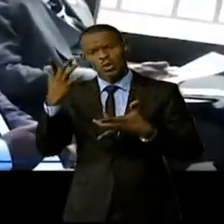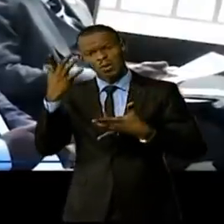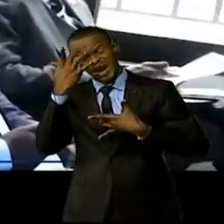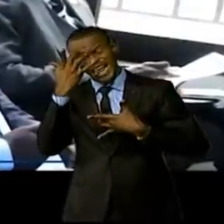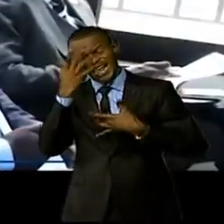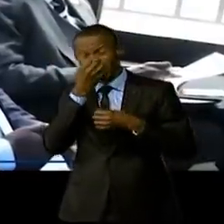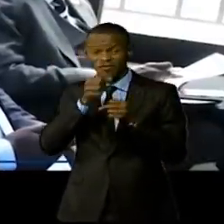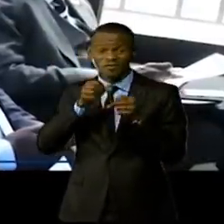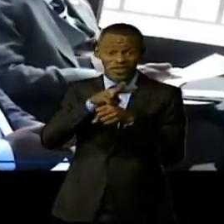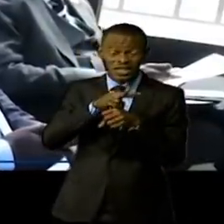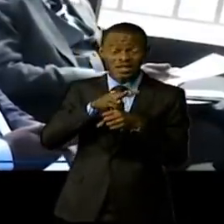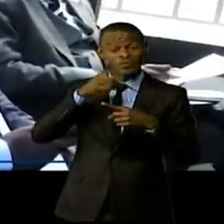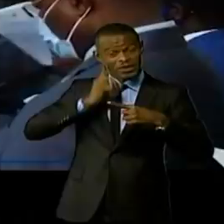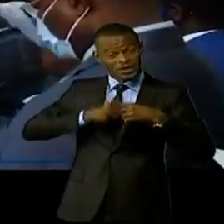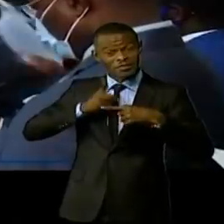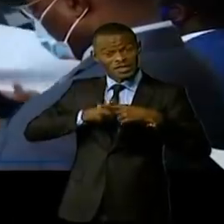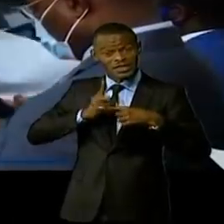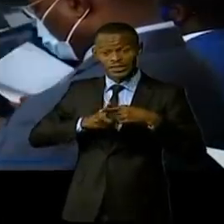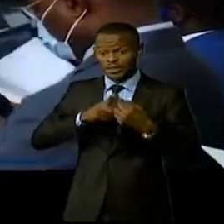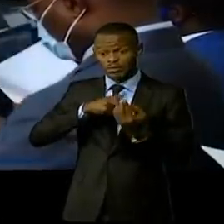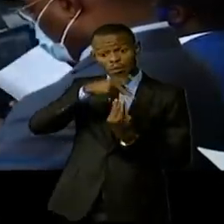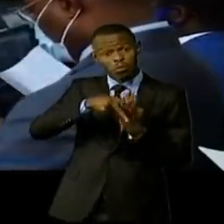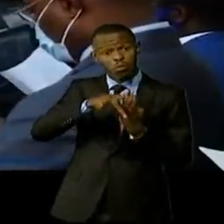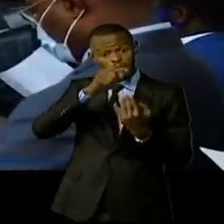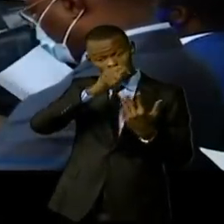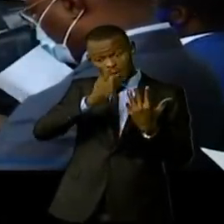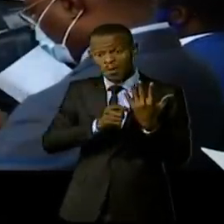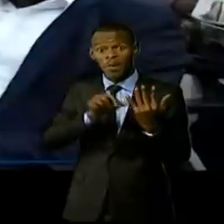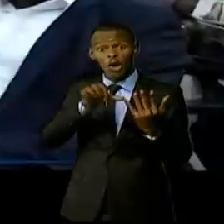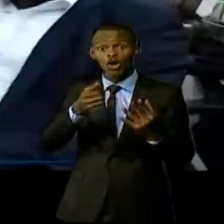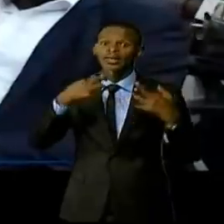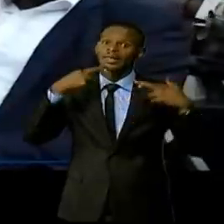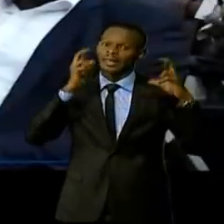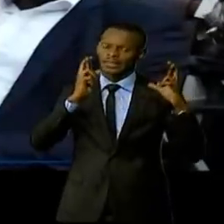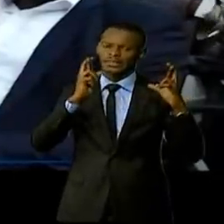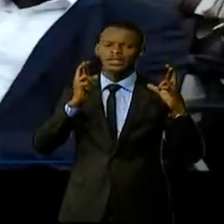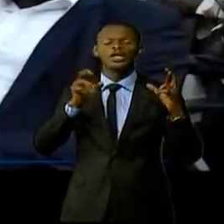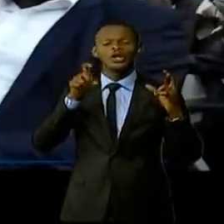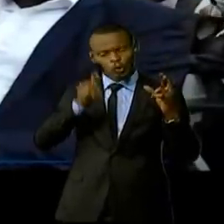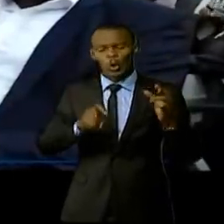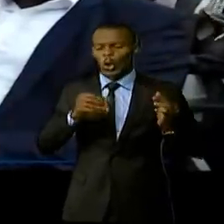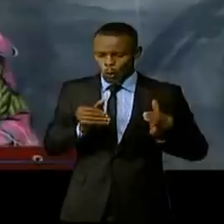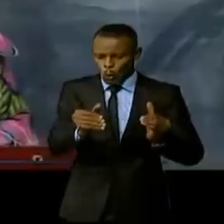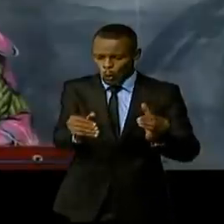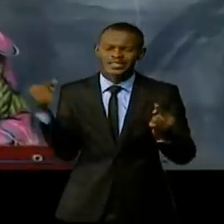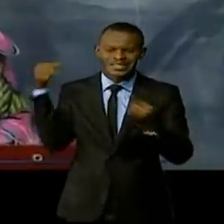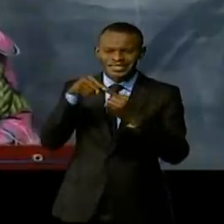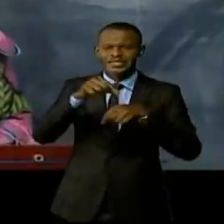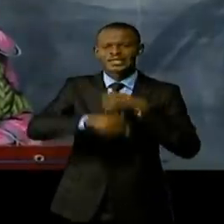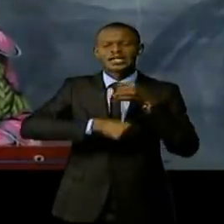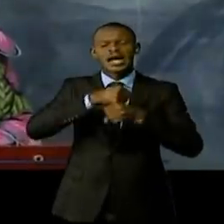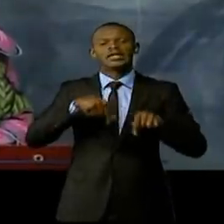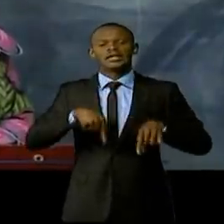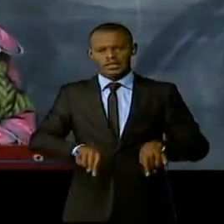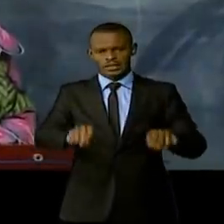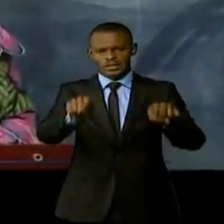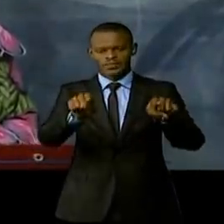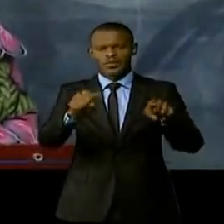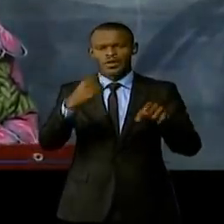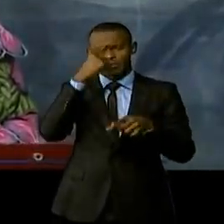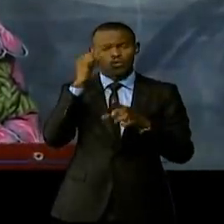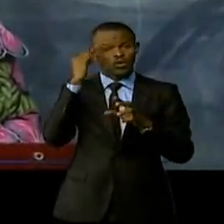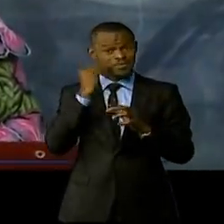qui a limité les mouvements et les rassemblements des personnes. Pour la ministre d'État, ministre de la Justice et garde des Sceaux, Rose